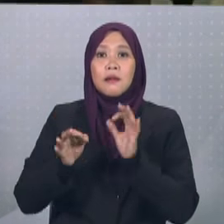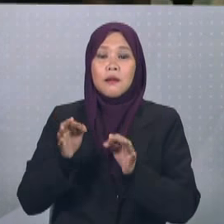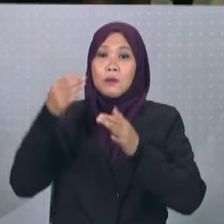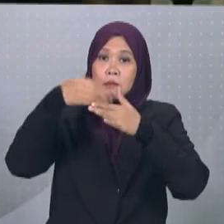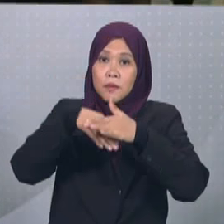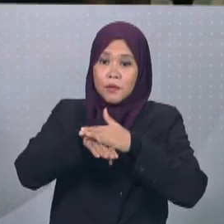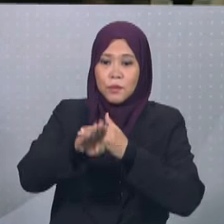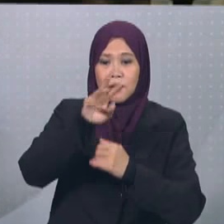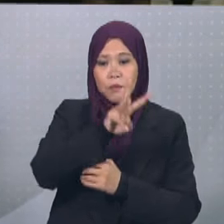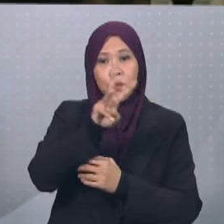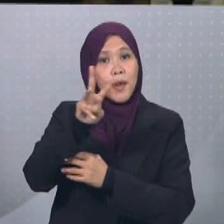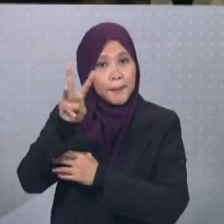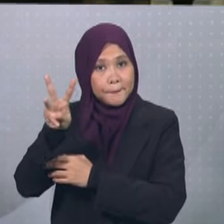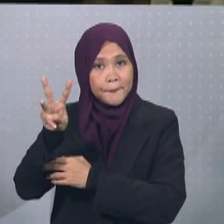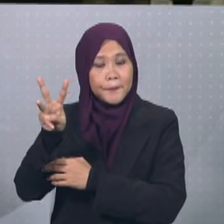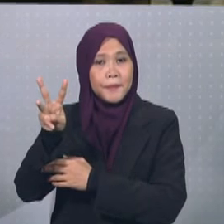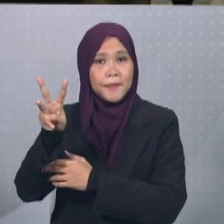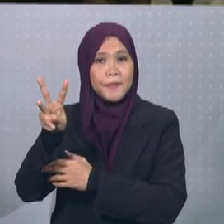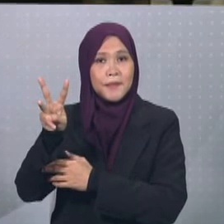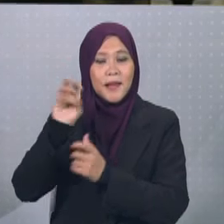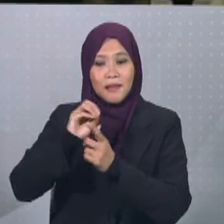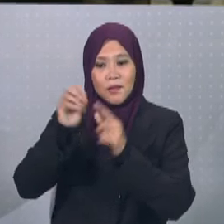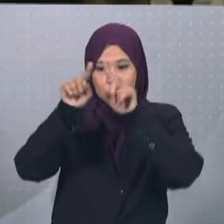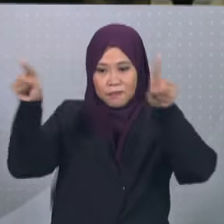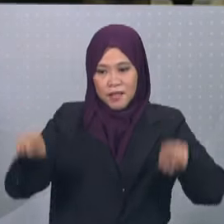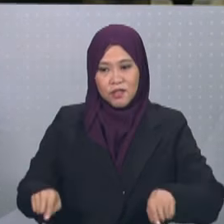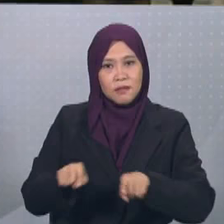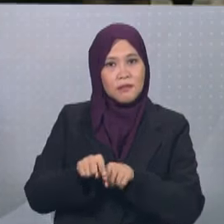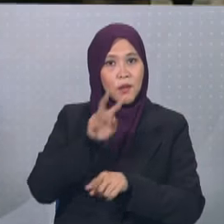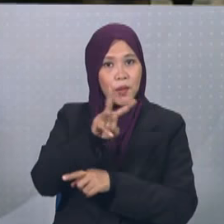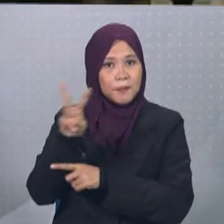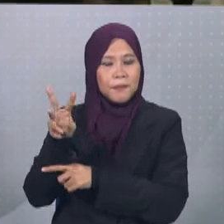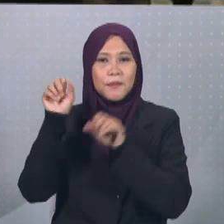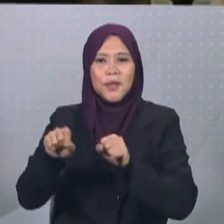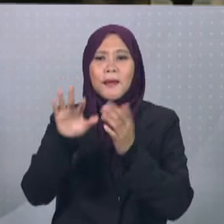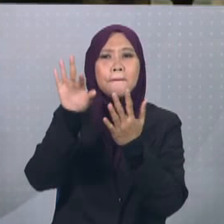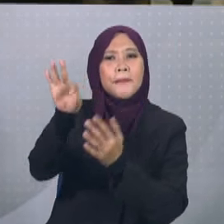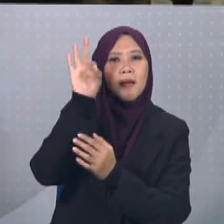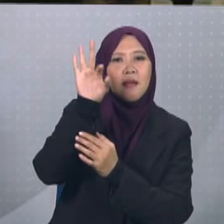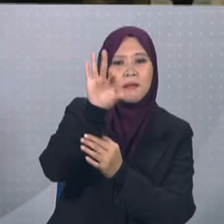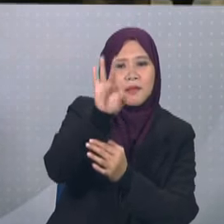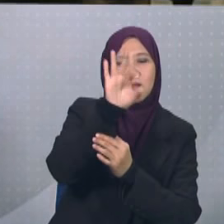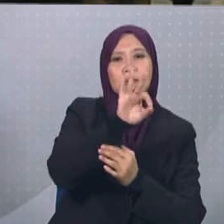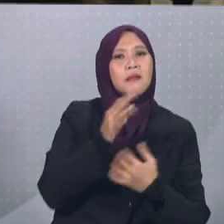dalam website tersebut ataupun page tu, mereka akan terus boleh memilih barangan mana yang mereka ingin